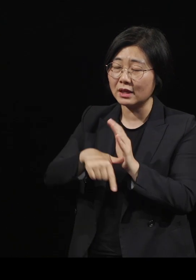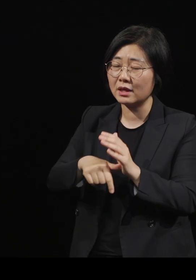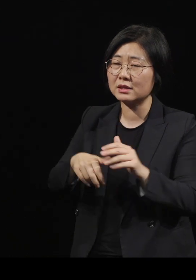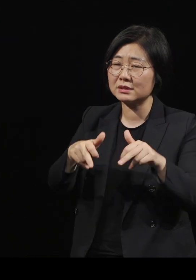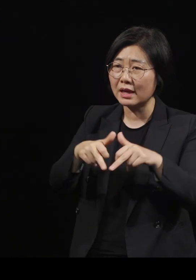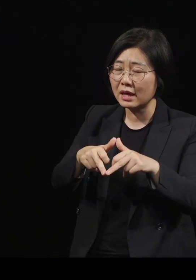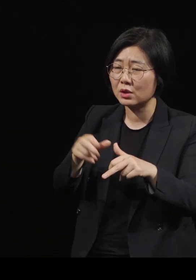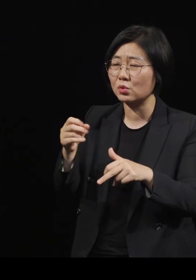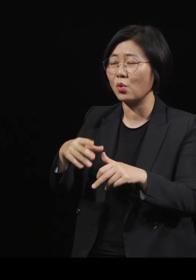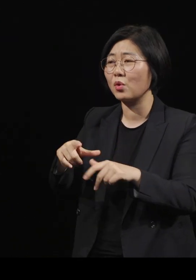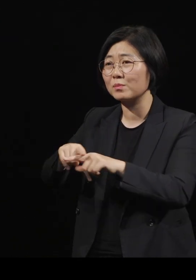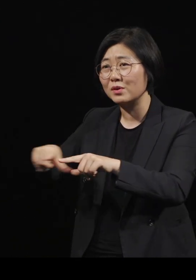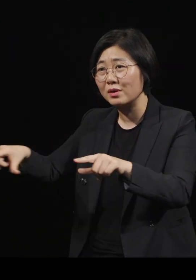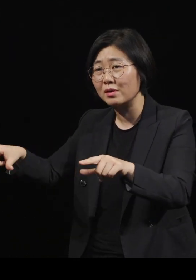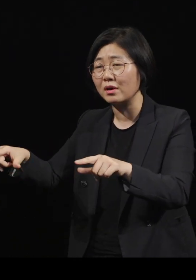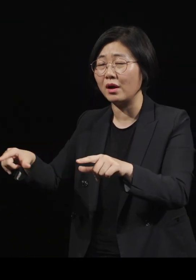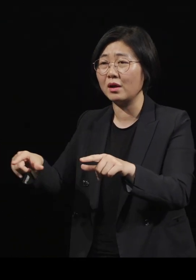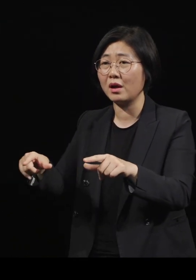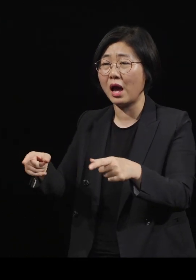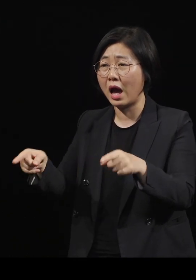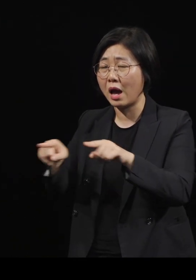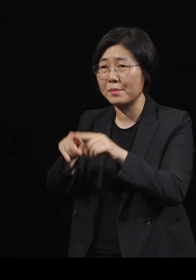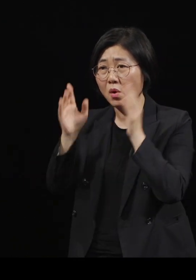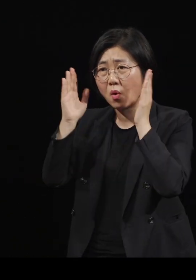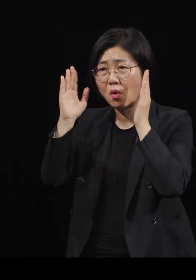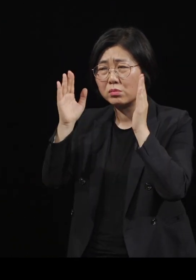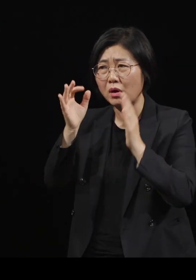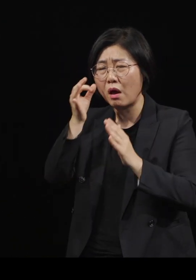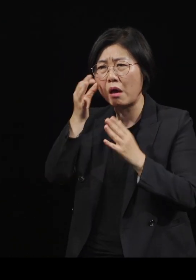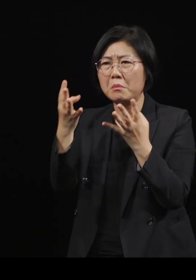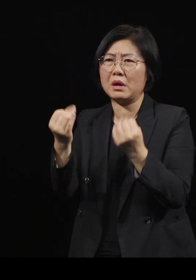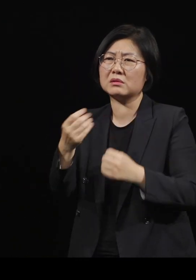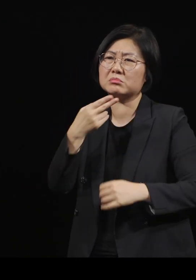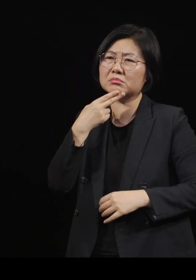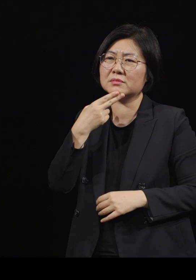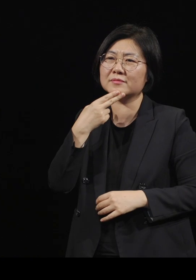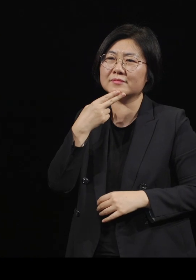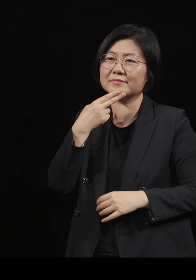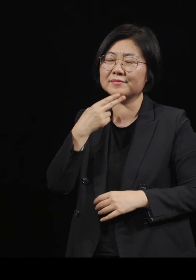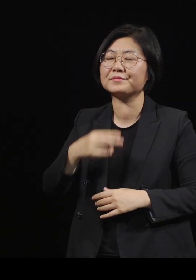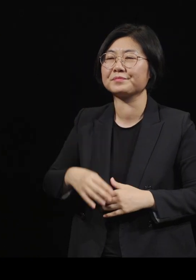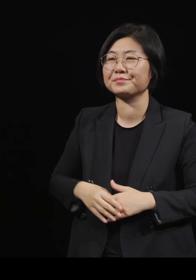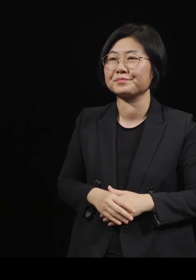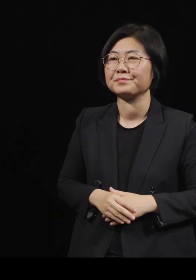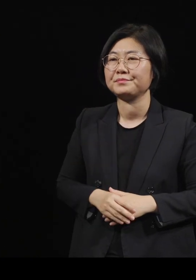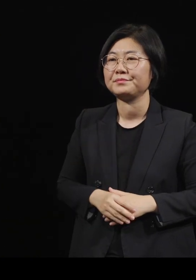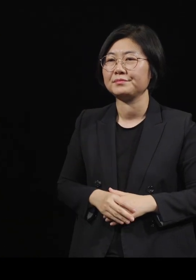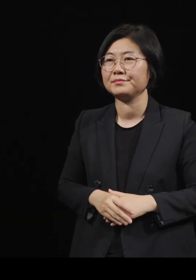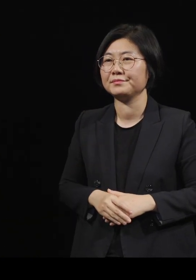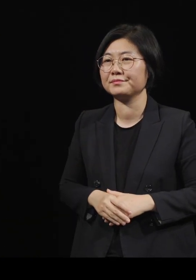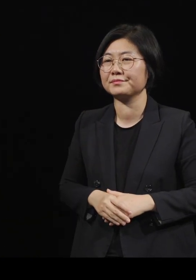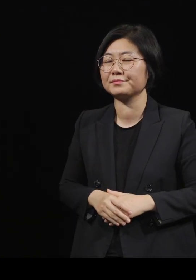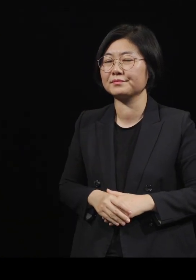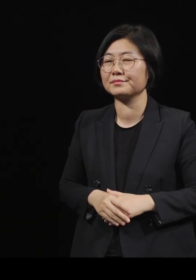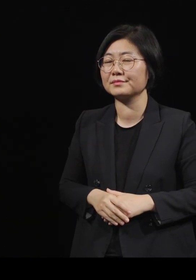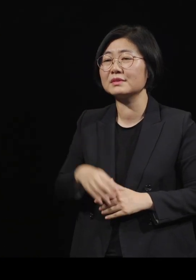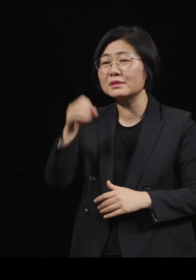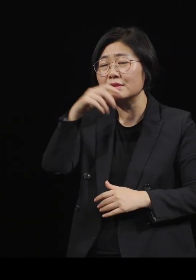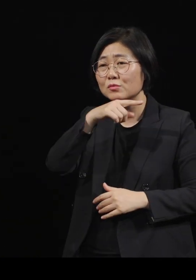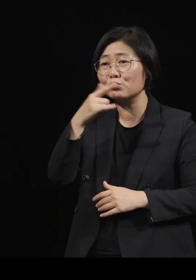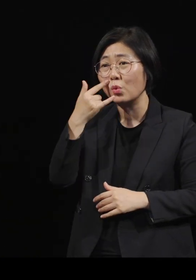당시에는 장애인과 비장애인이 이렇게 함께 공부하는 일이 흔하지가 않았어요. 그냥